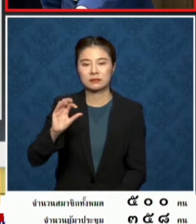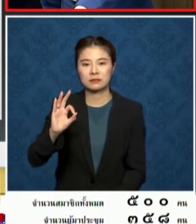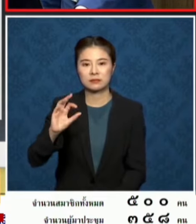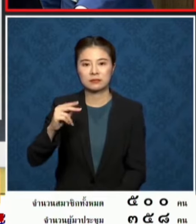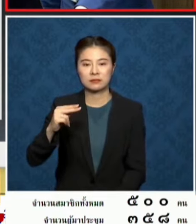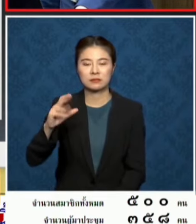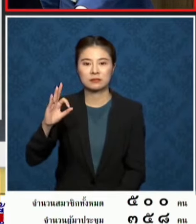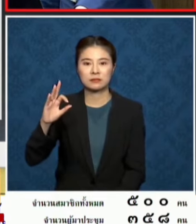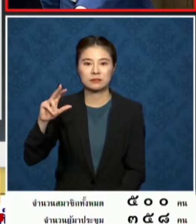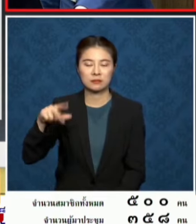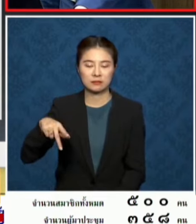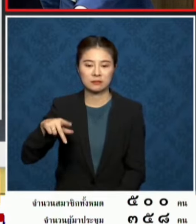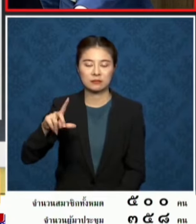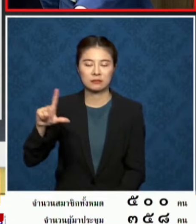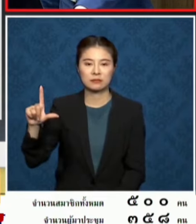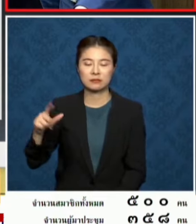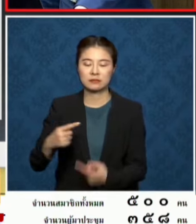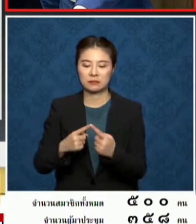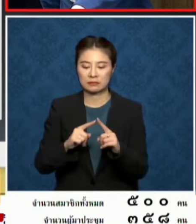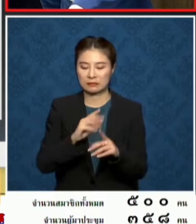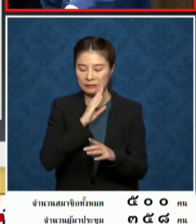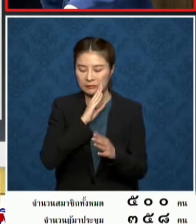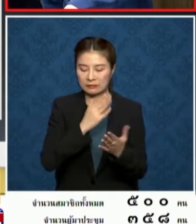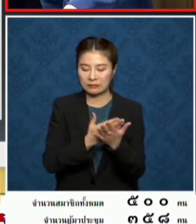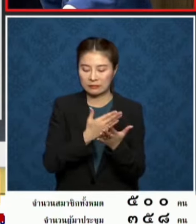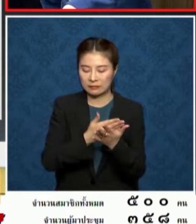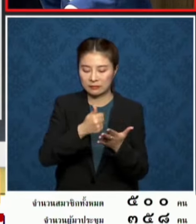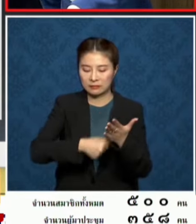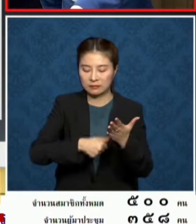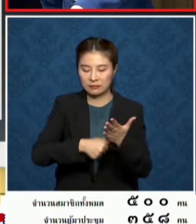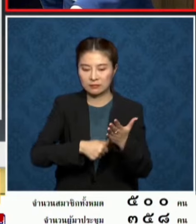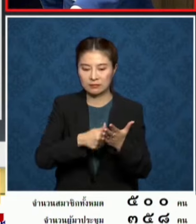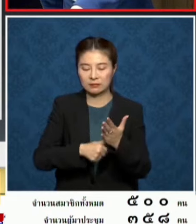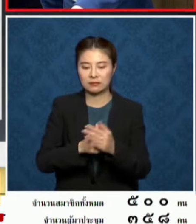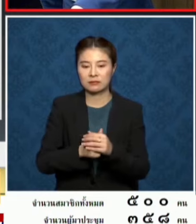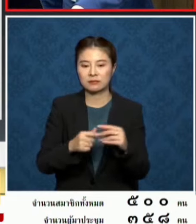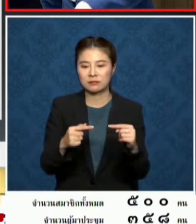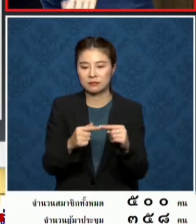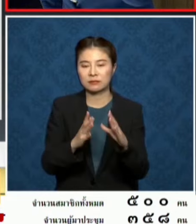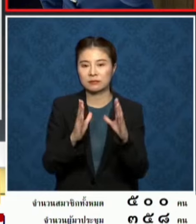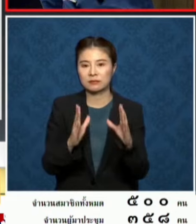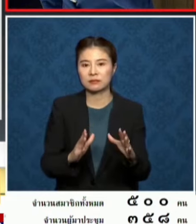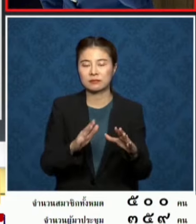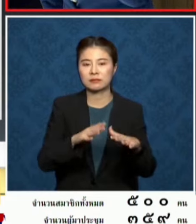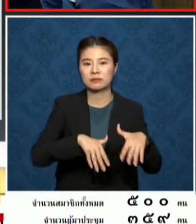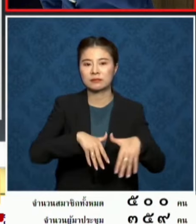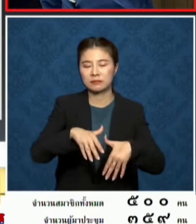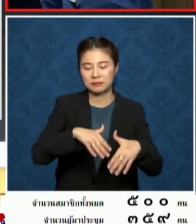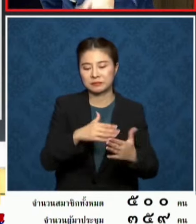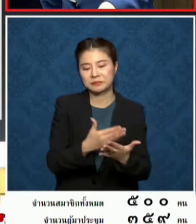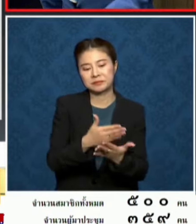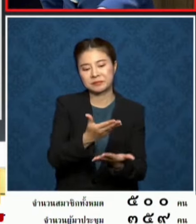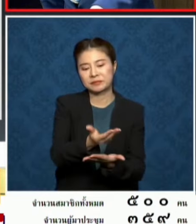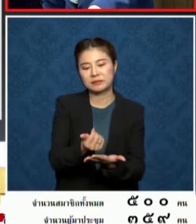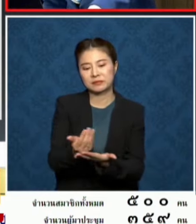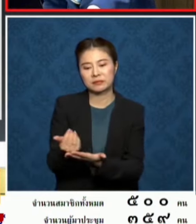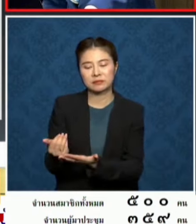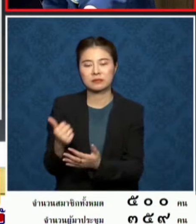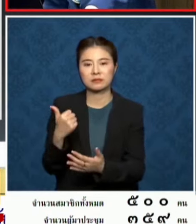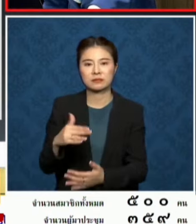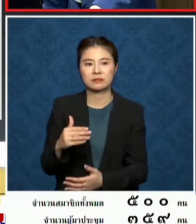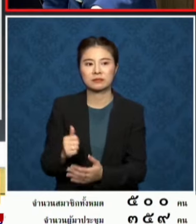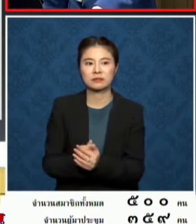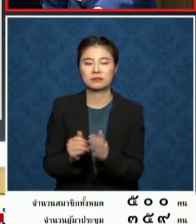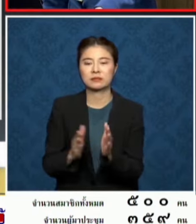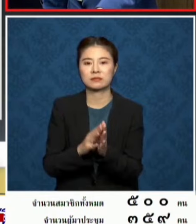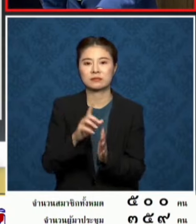ททีนี้ถ้าเกิดเหตุการณ์ที่เราไม่สามารถจัดเก็บรายได้ได้ตามเป้าหมายนะคะที่ดิฉันพูดไป 100,000-110,000 ล้านประมาณนั้น